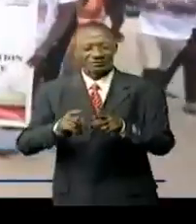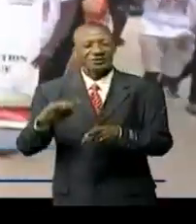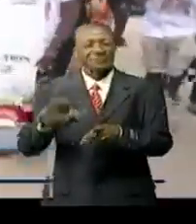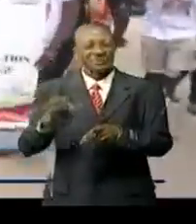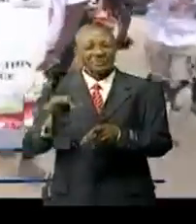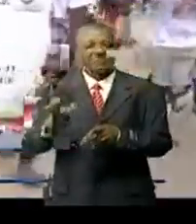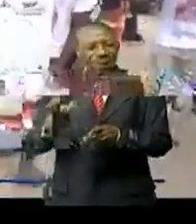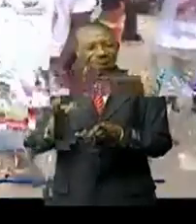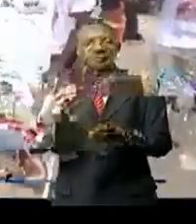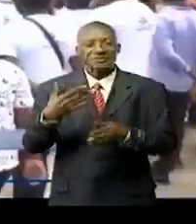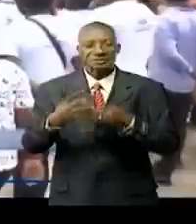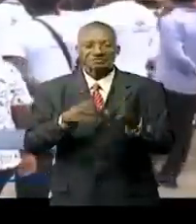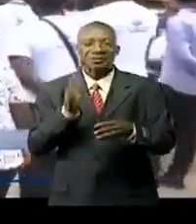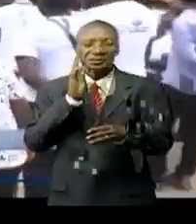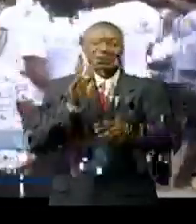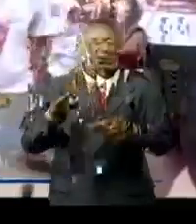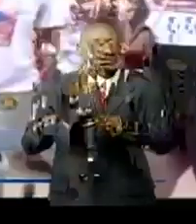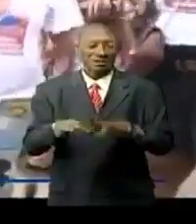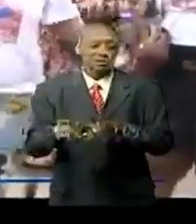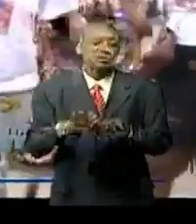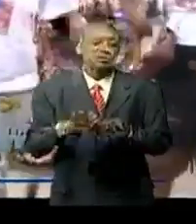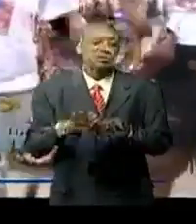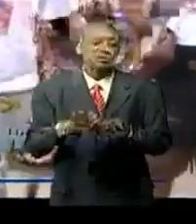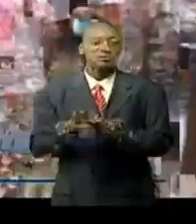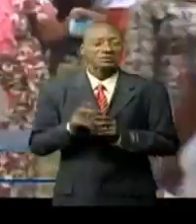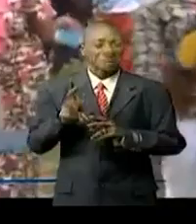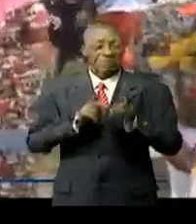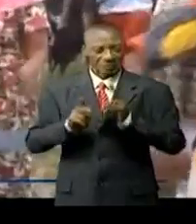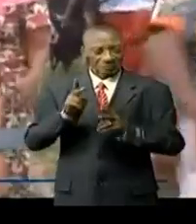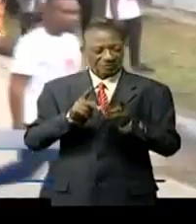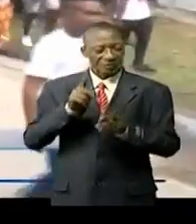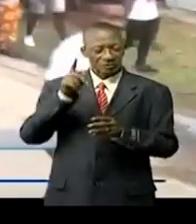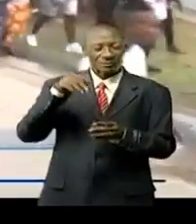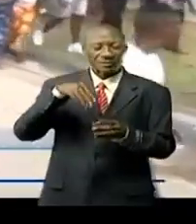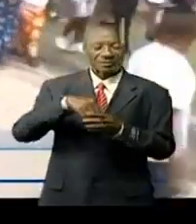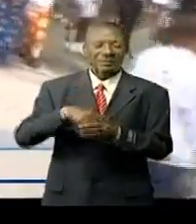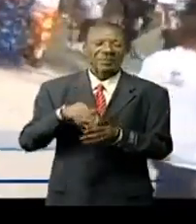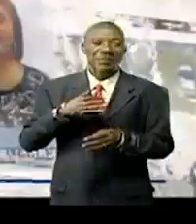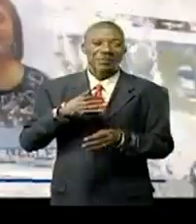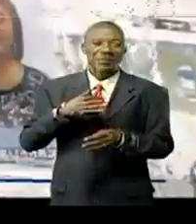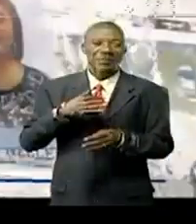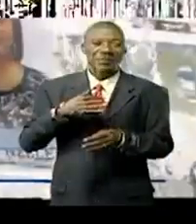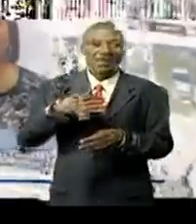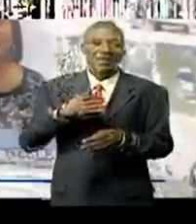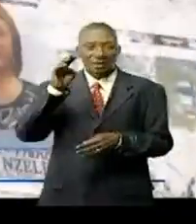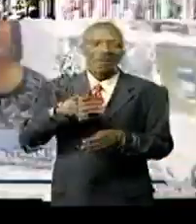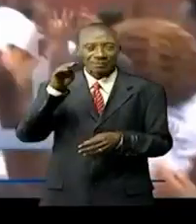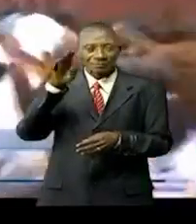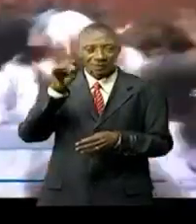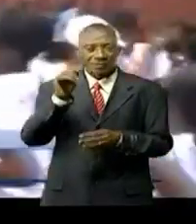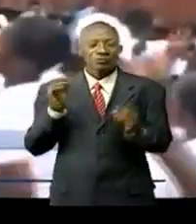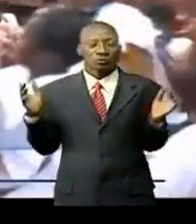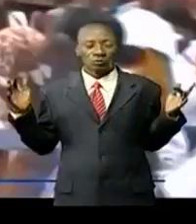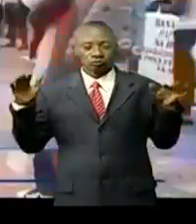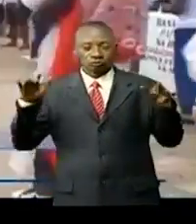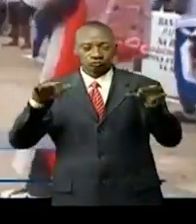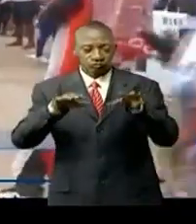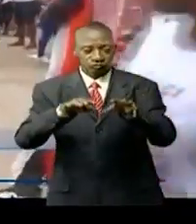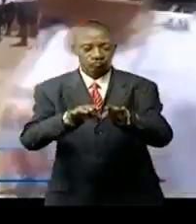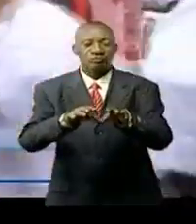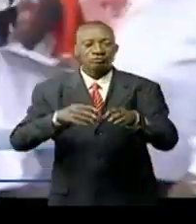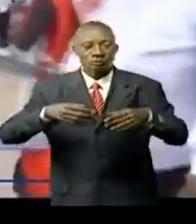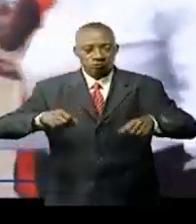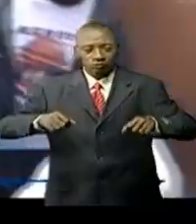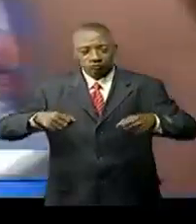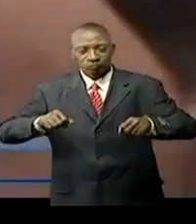actions. La population de ces coins de la capitale était en nombre derrière la caravane motorisée qui avait comme point de chute les